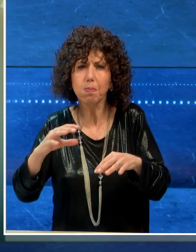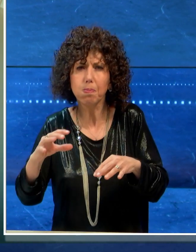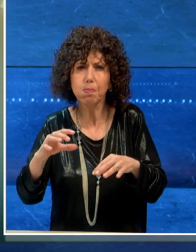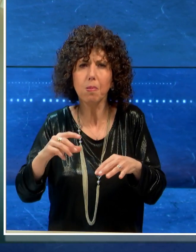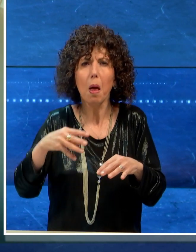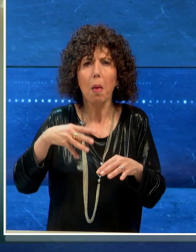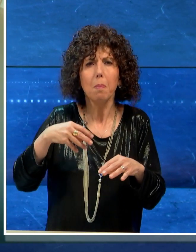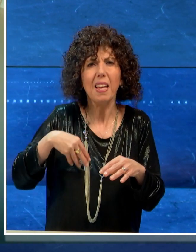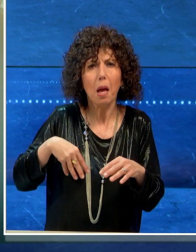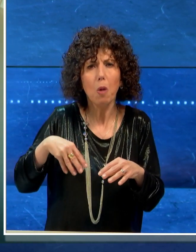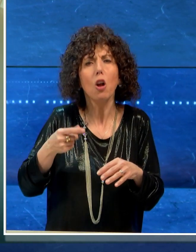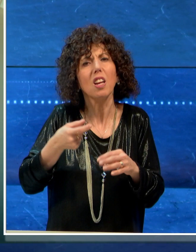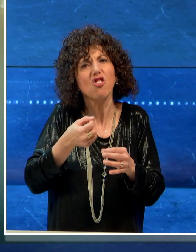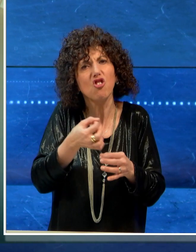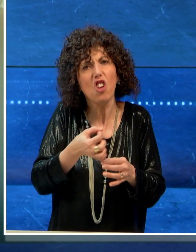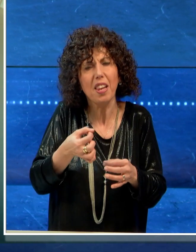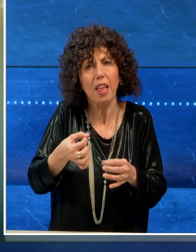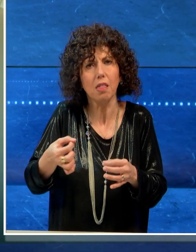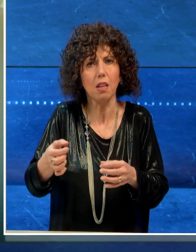e genetiche